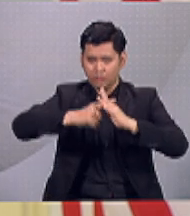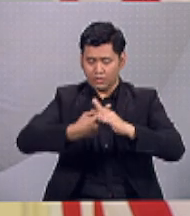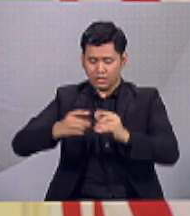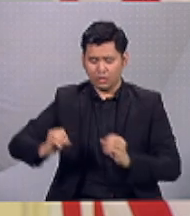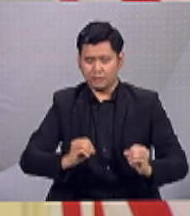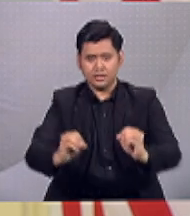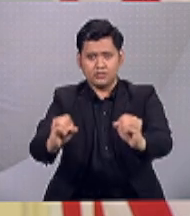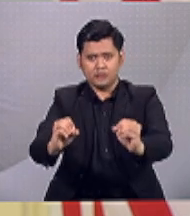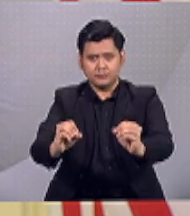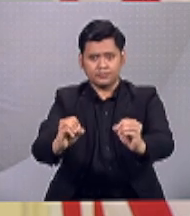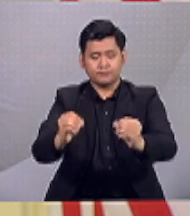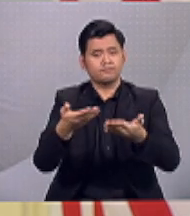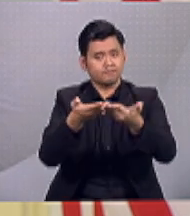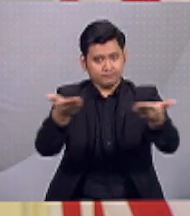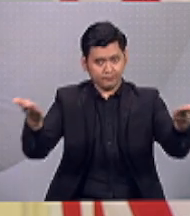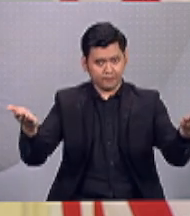Tuan-tuan dan puan-puan,